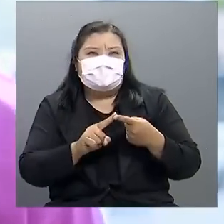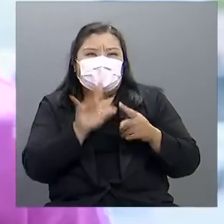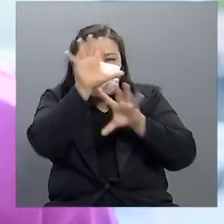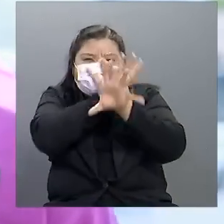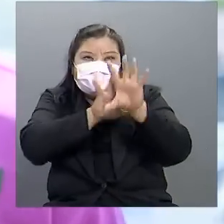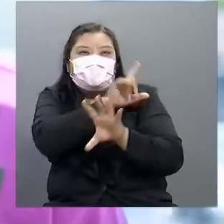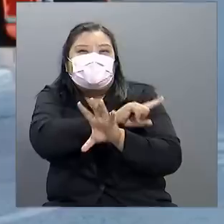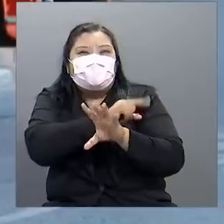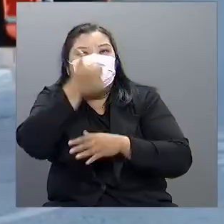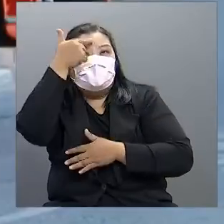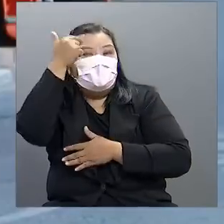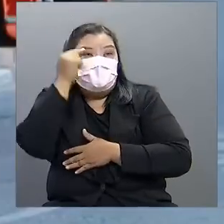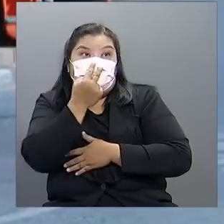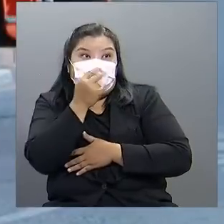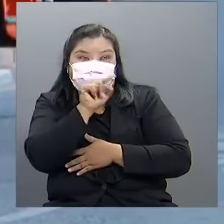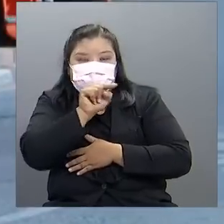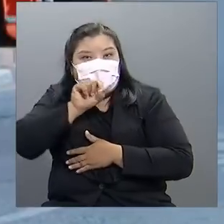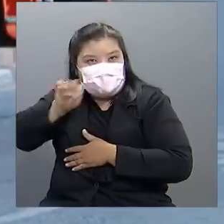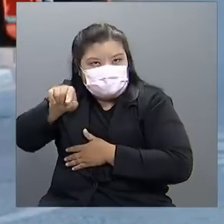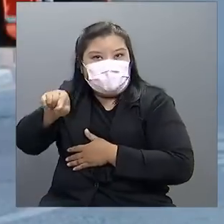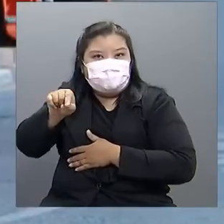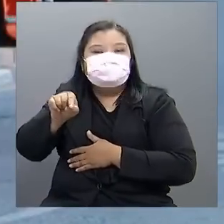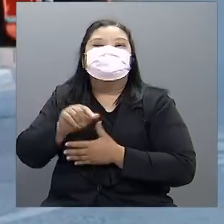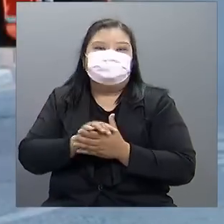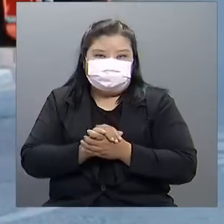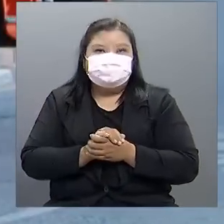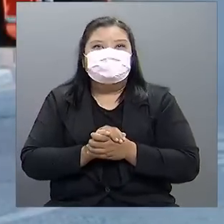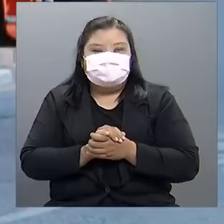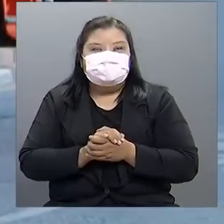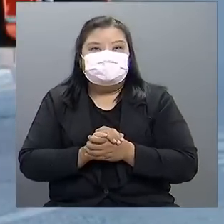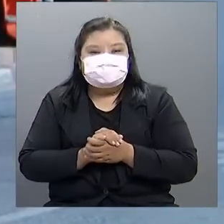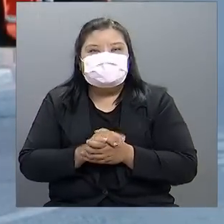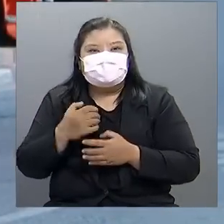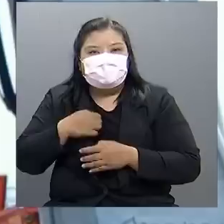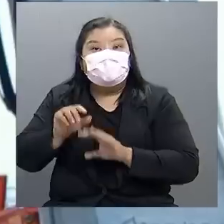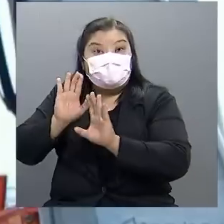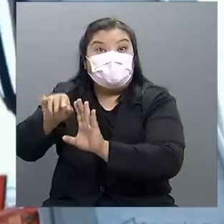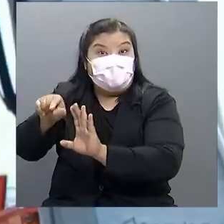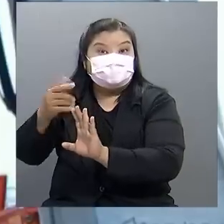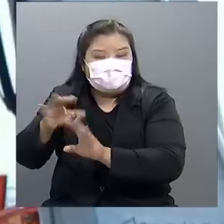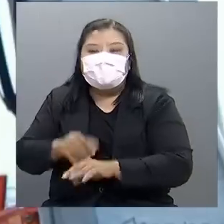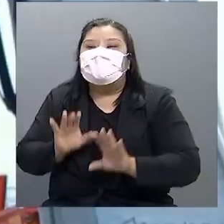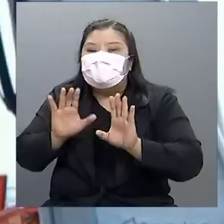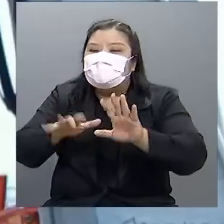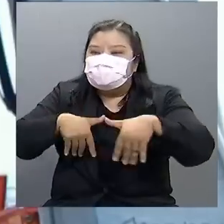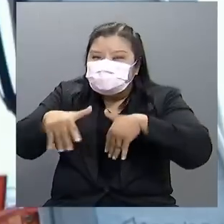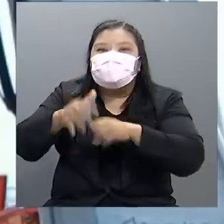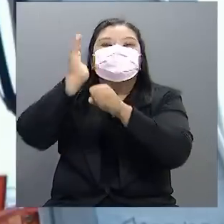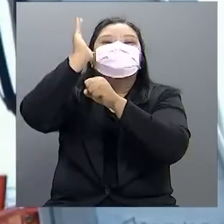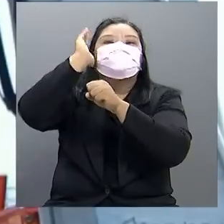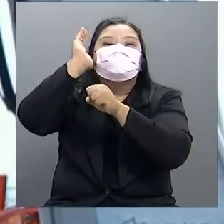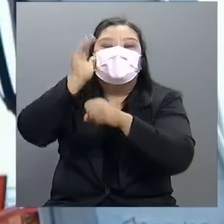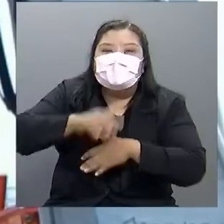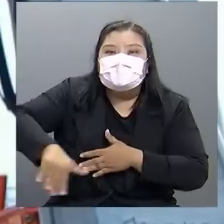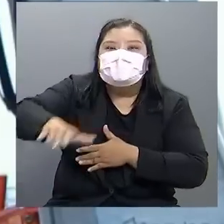ันะฮ ใทวี้เราจะแ้ไก่นี่นะคะแล้วก็ขอปชาสำหัฒไปต่พแประชาชนค่ะว่อยากจะให้ช่วย